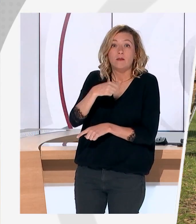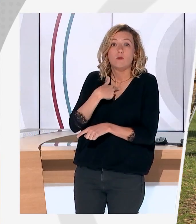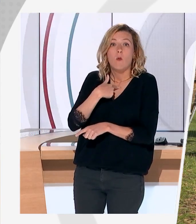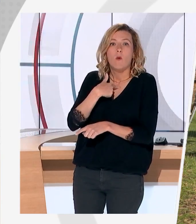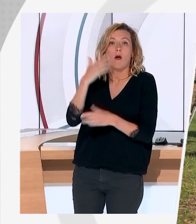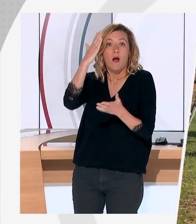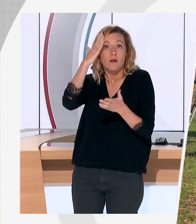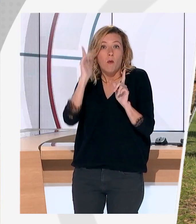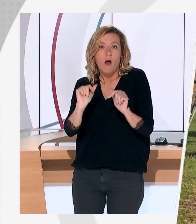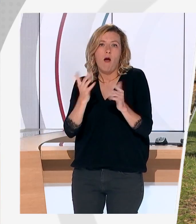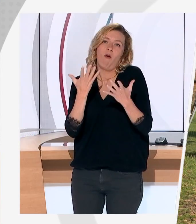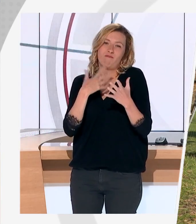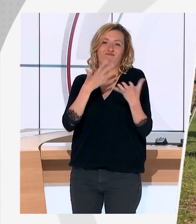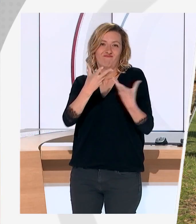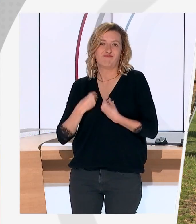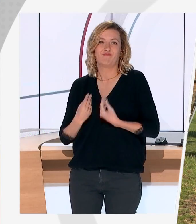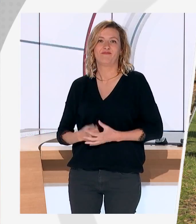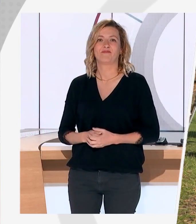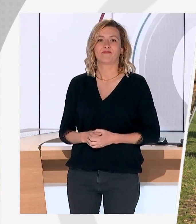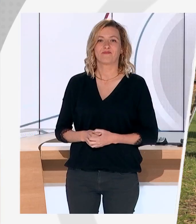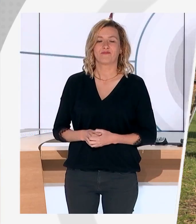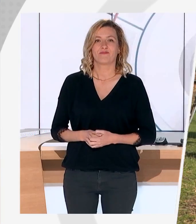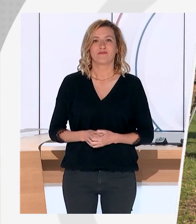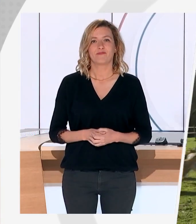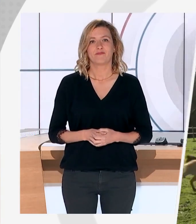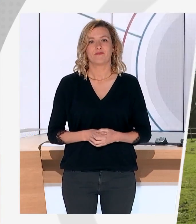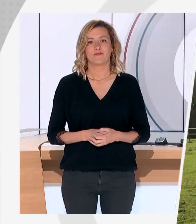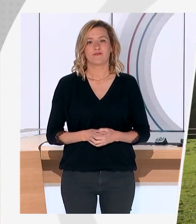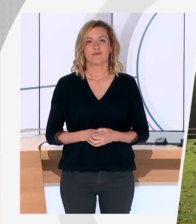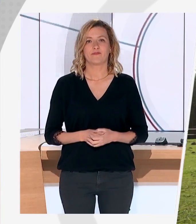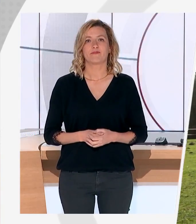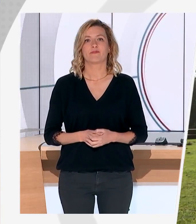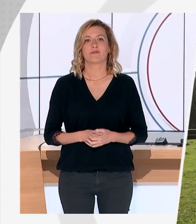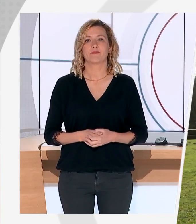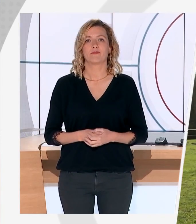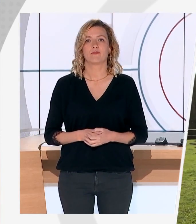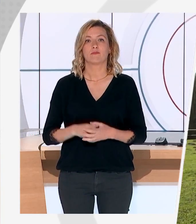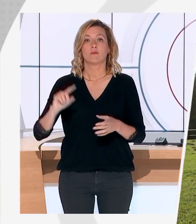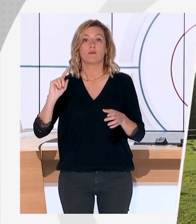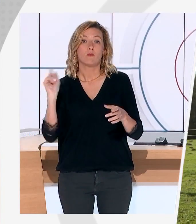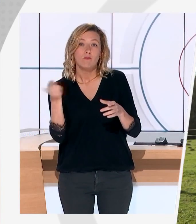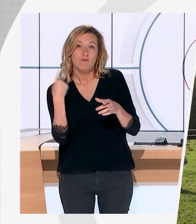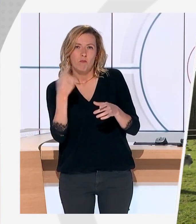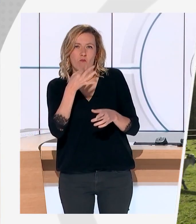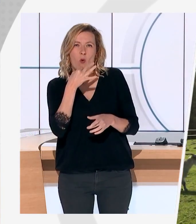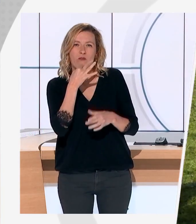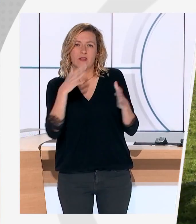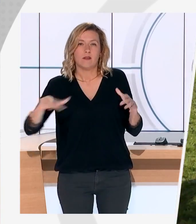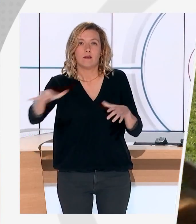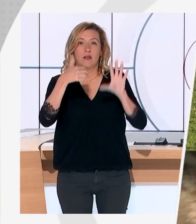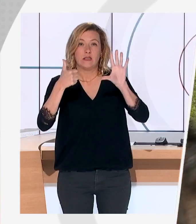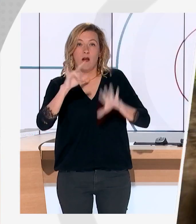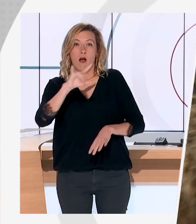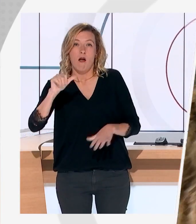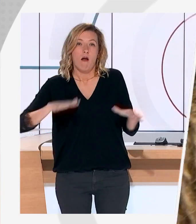permis de combiner les deux en fait et puis de s'occuper de tous ces animaux dans le besoin. Tout ce petit monde peut ainsi profiter des 6 hectares de